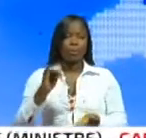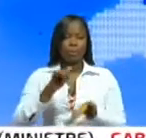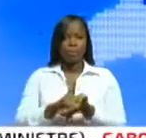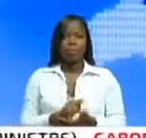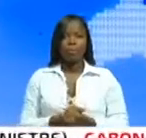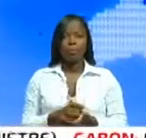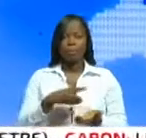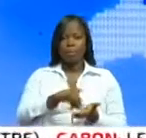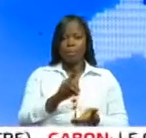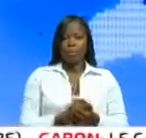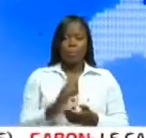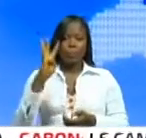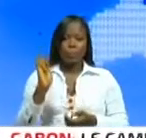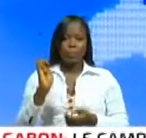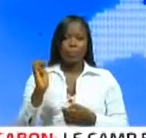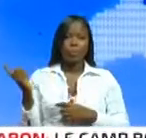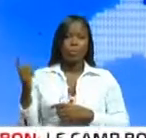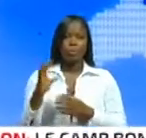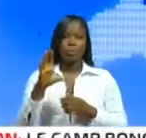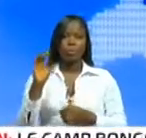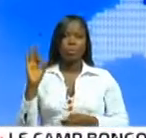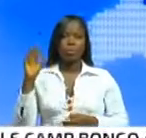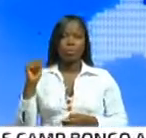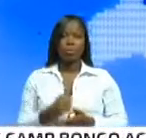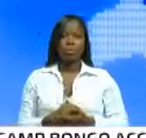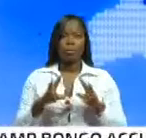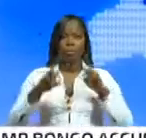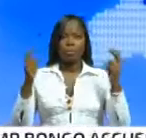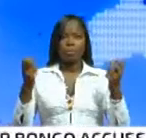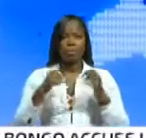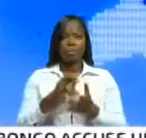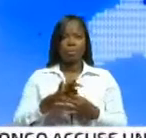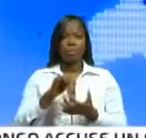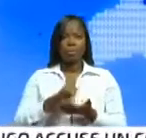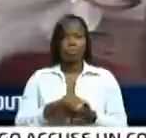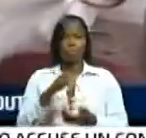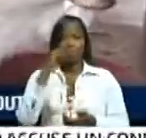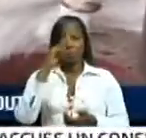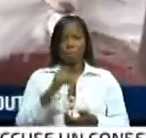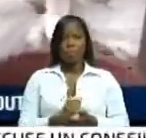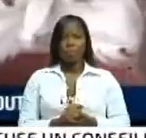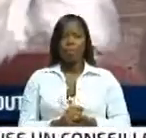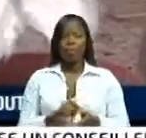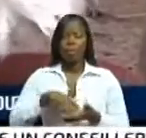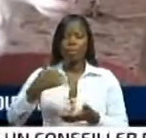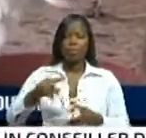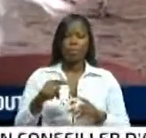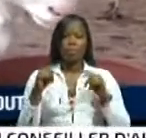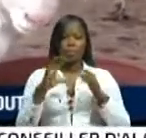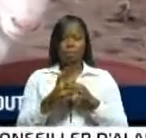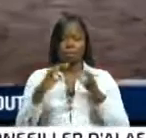dépenser jusqu'à 40000 francs pour s'occuper de ses petits ruminants un sujet de la gym saab et si la cherté des moutons de tabaski